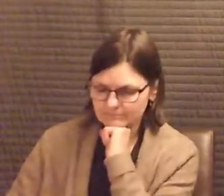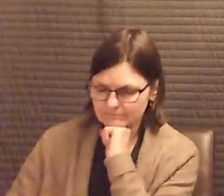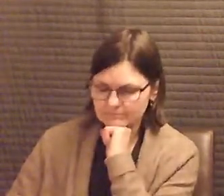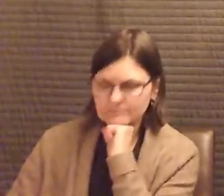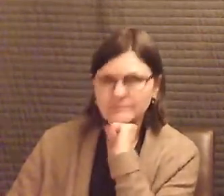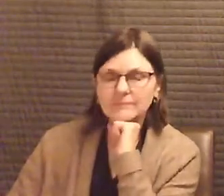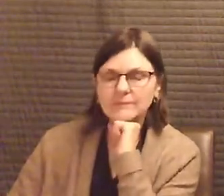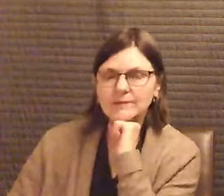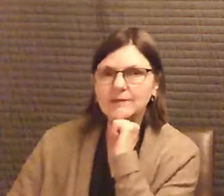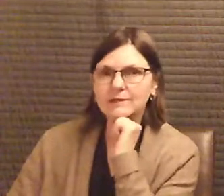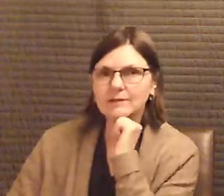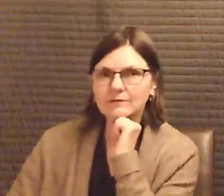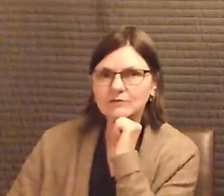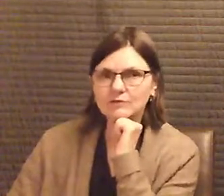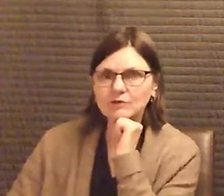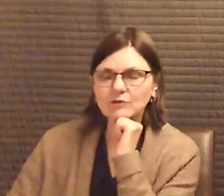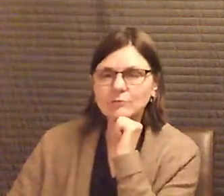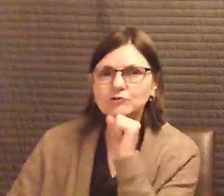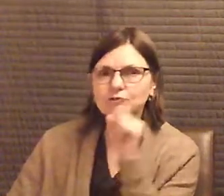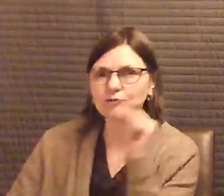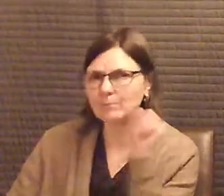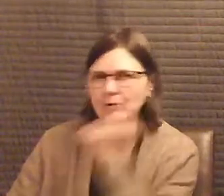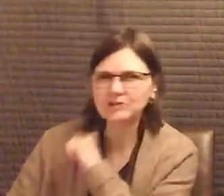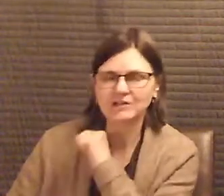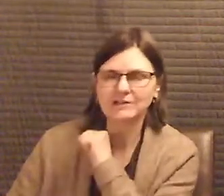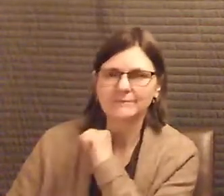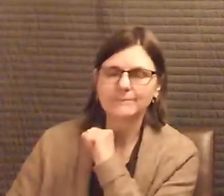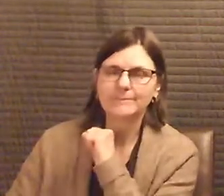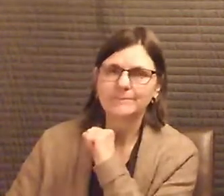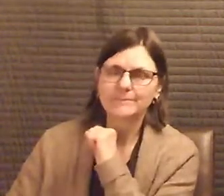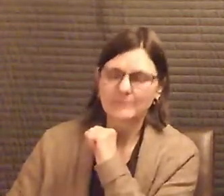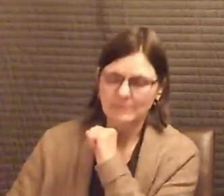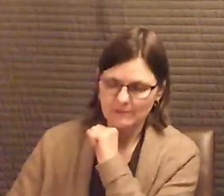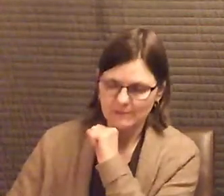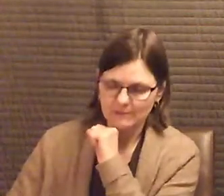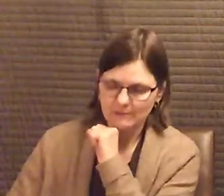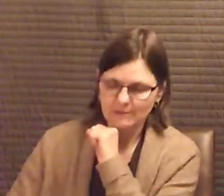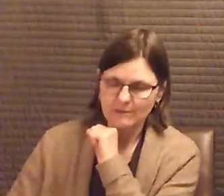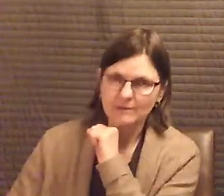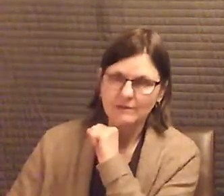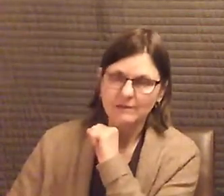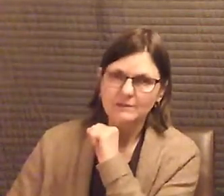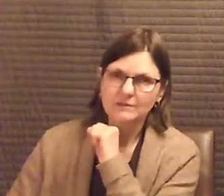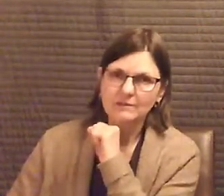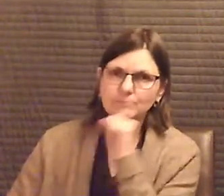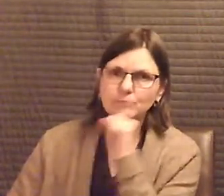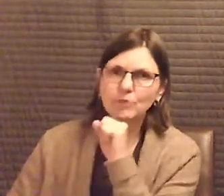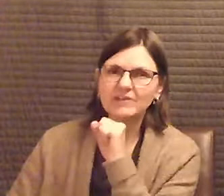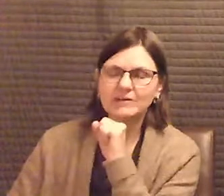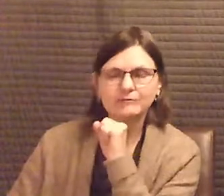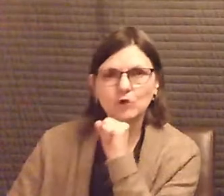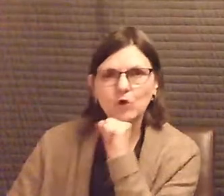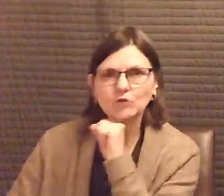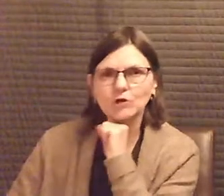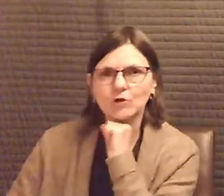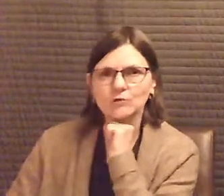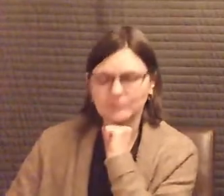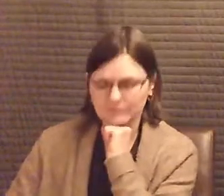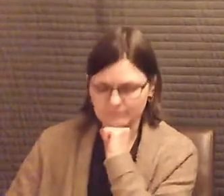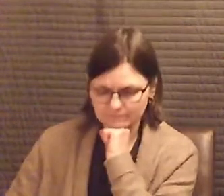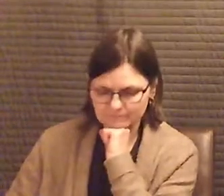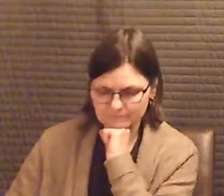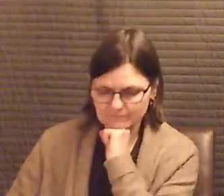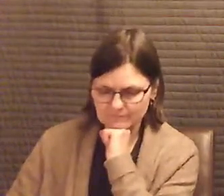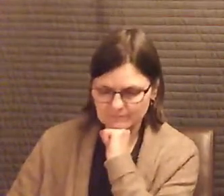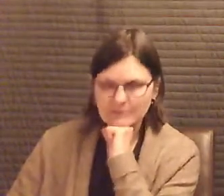die man is zullen we moeten vermorzelen stroom houden ambi bolwerk van ongeloof